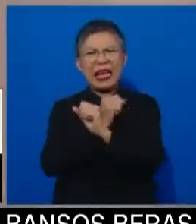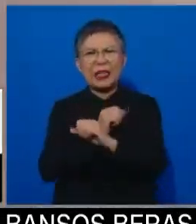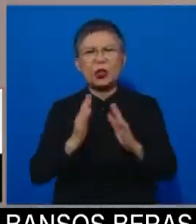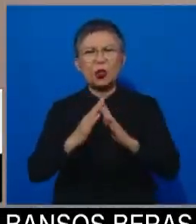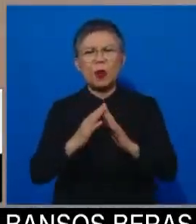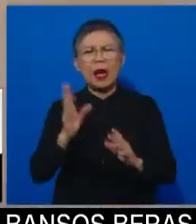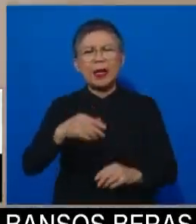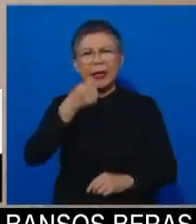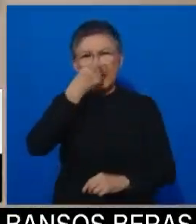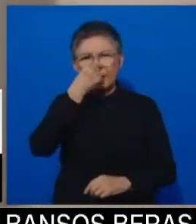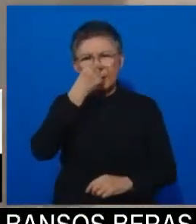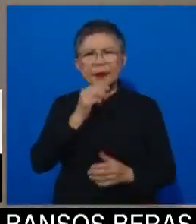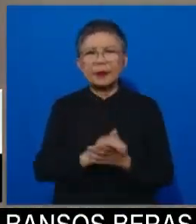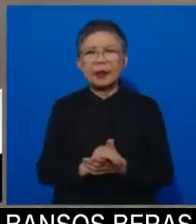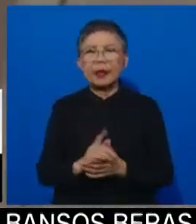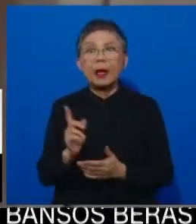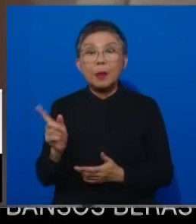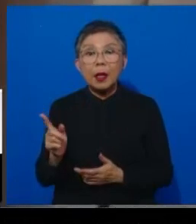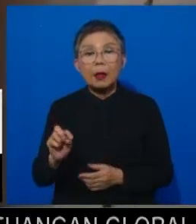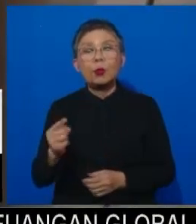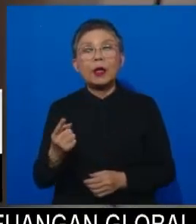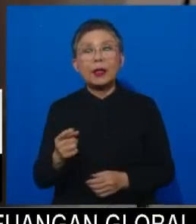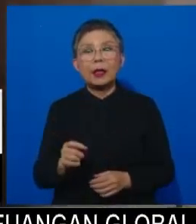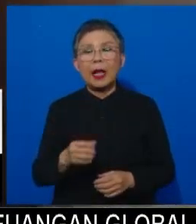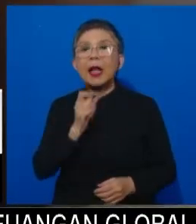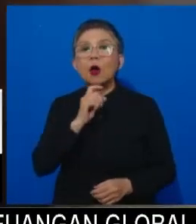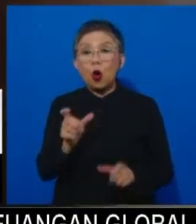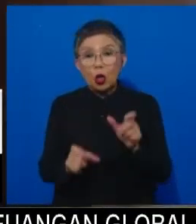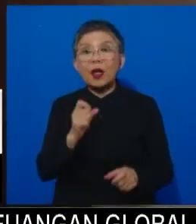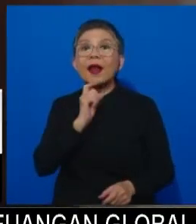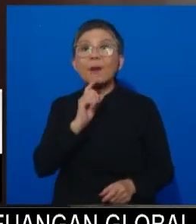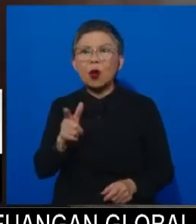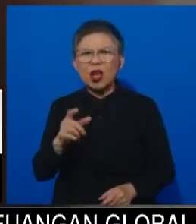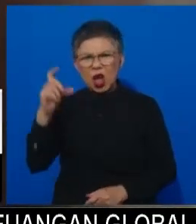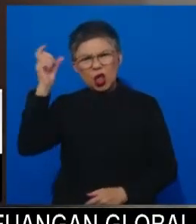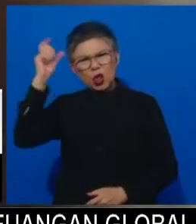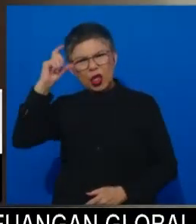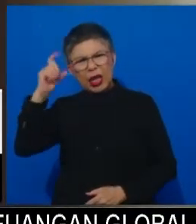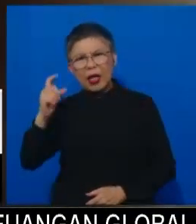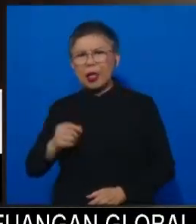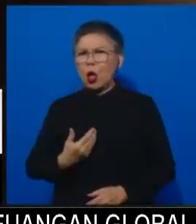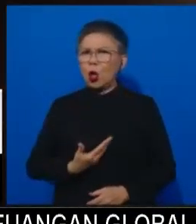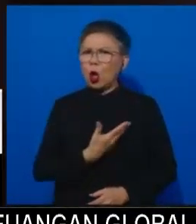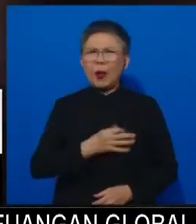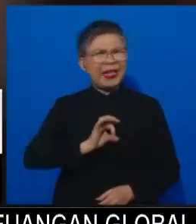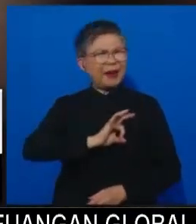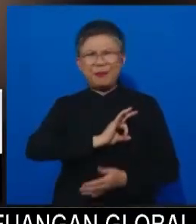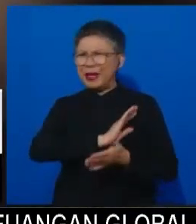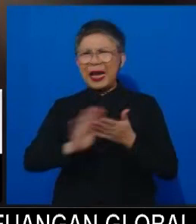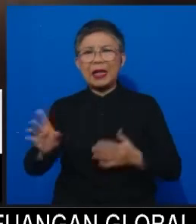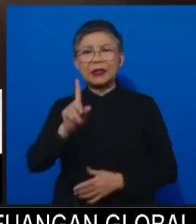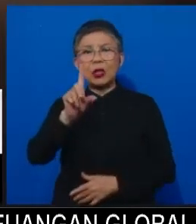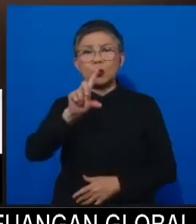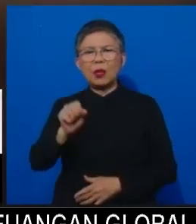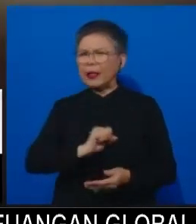pada Kamis. Penemuan jasad itu bermula dari laporan warga yang curiga karena korban tidak keluar rumah selama satu